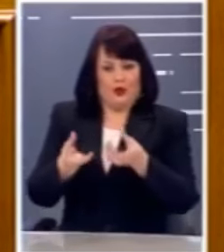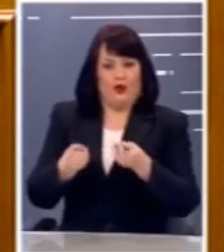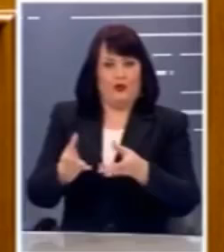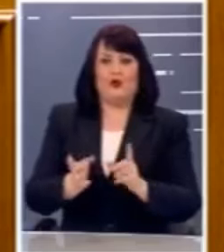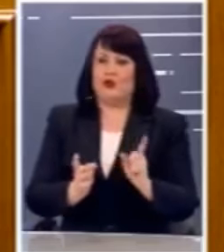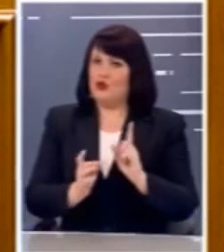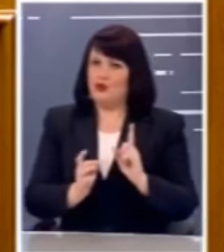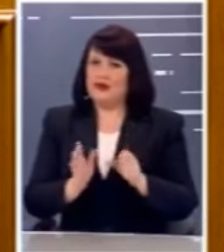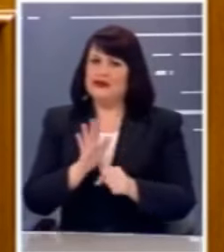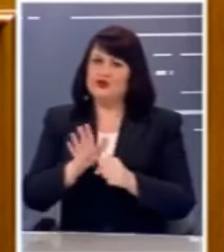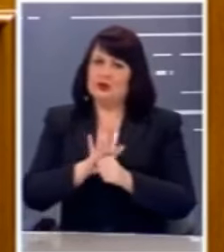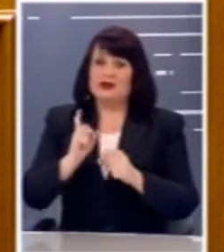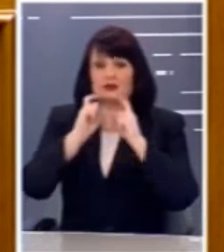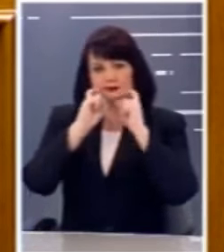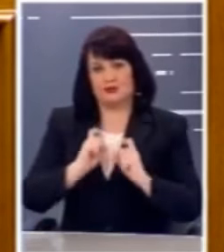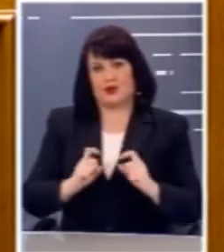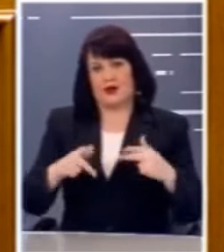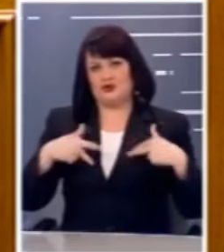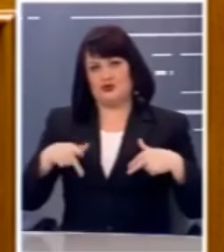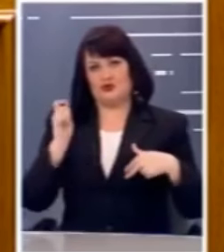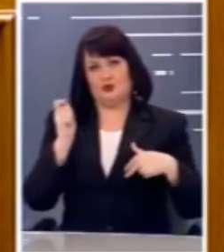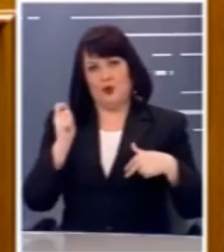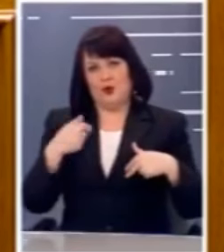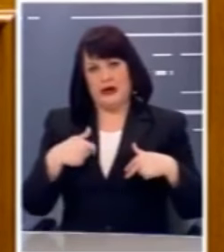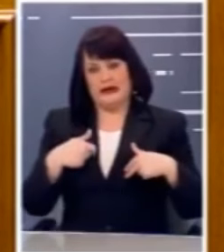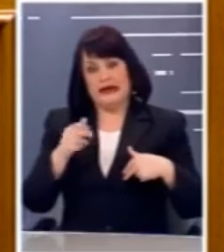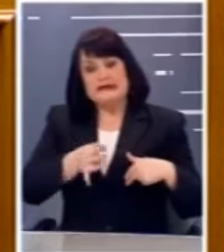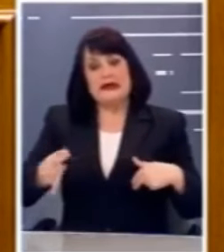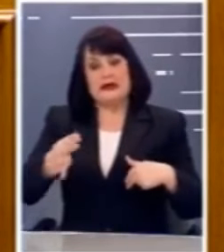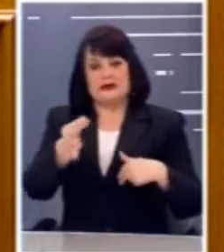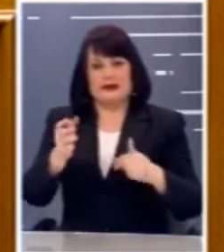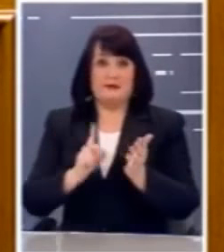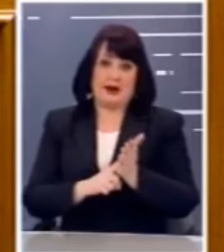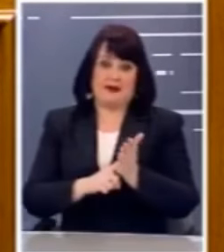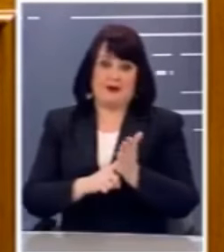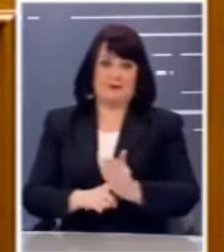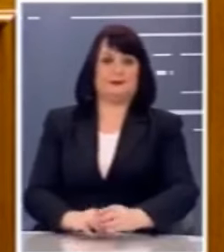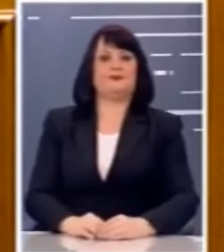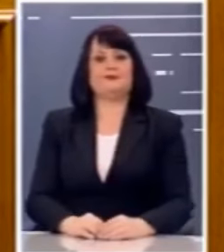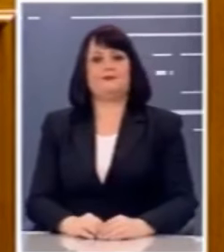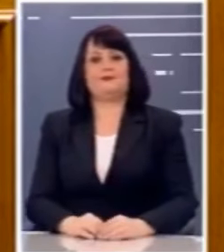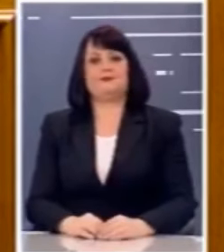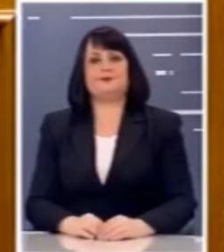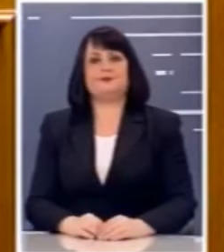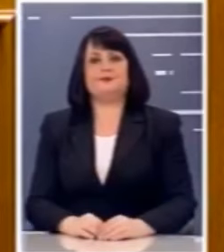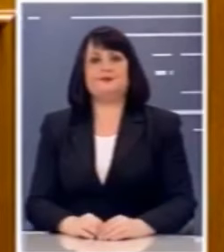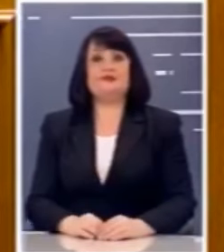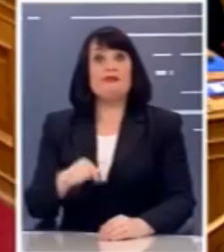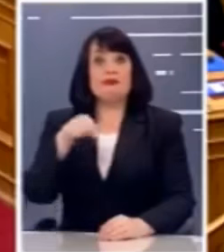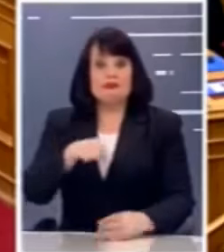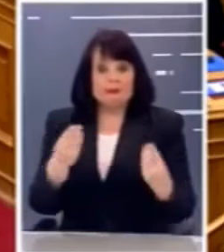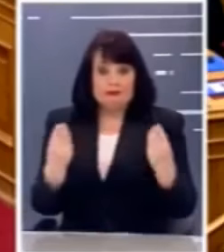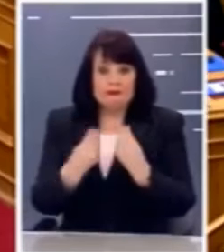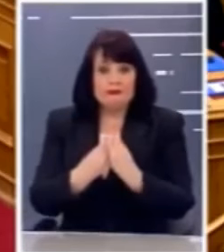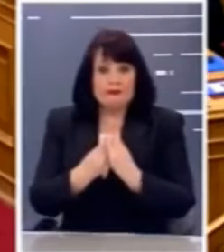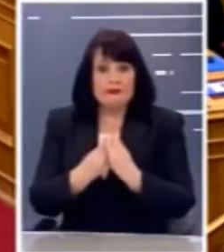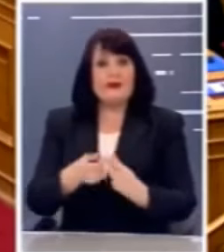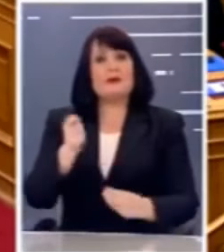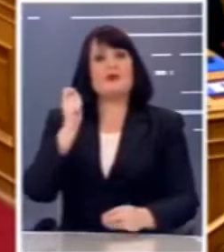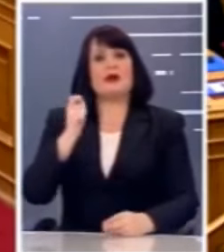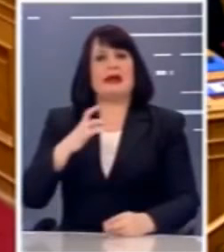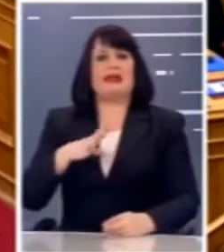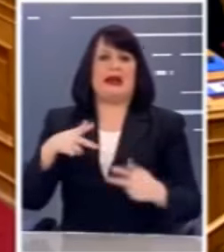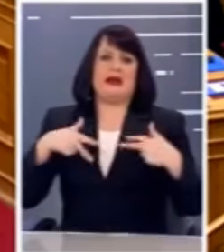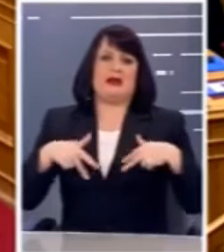αλλά ως ελάχιστη υποχρέωση της πολιτείας απέναντί τους. Και αυτό είναι σε πλήρη αντιστοιχεία με την πολιτική βούληση